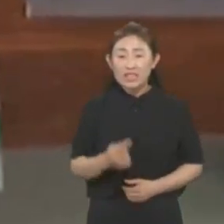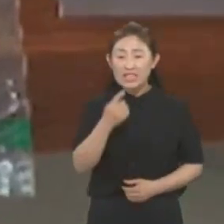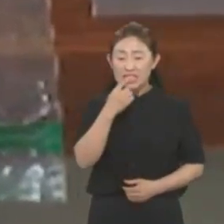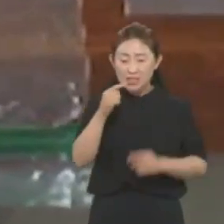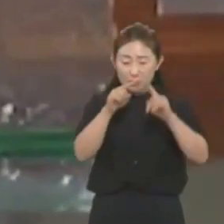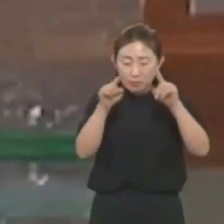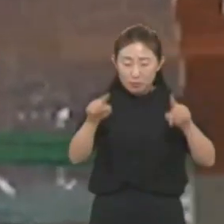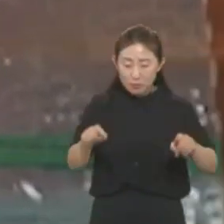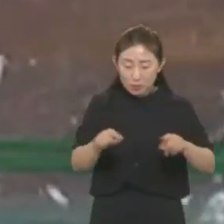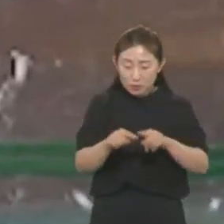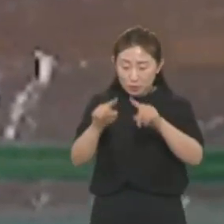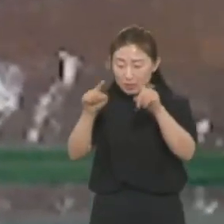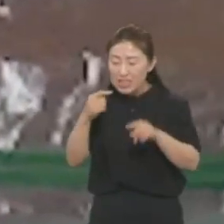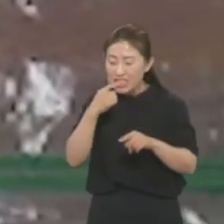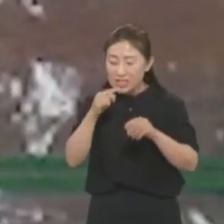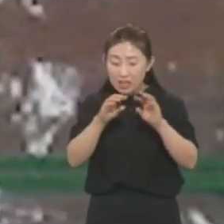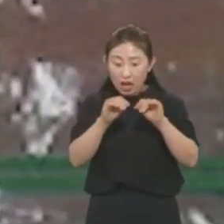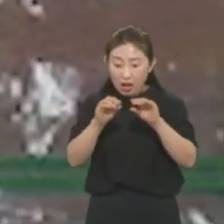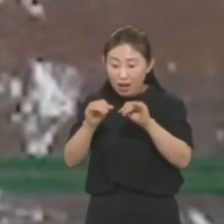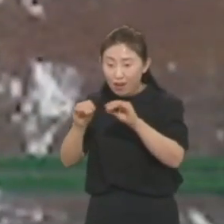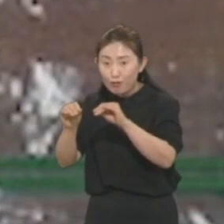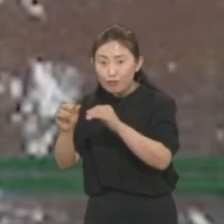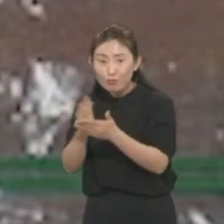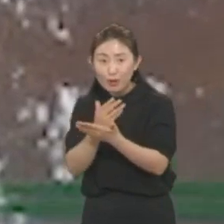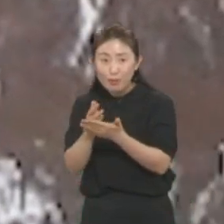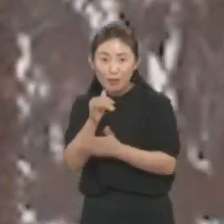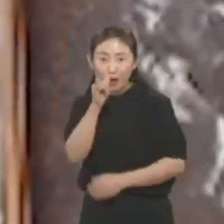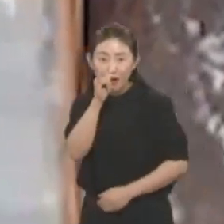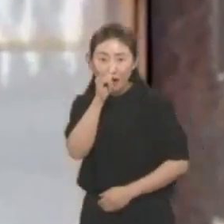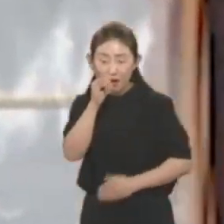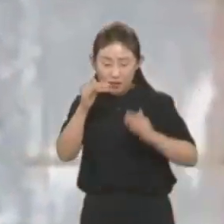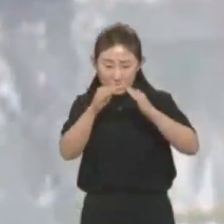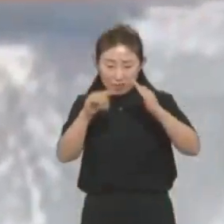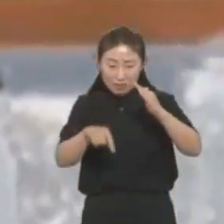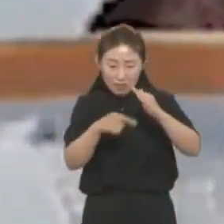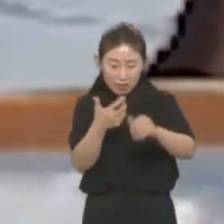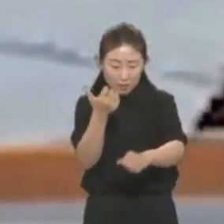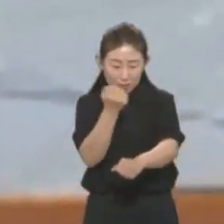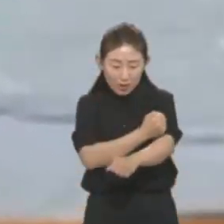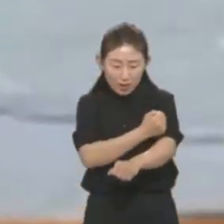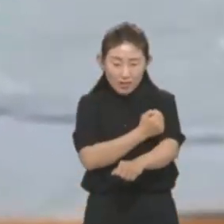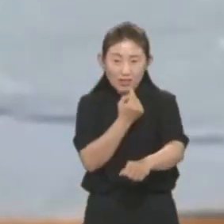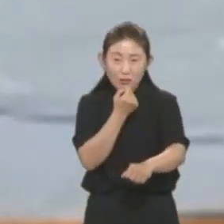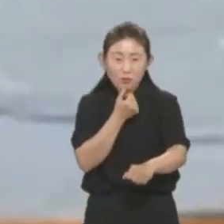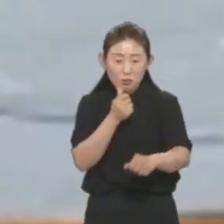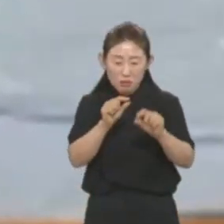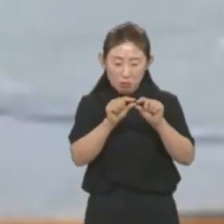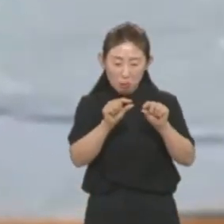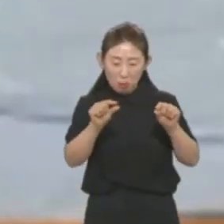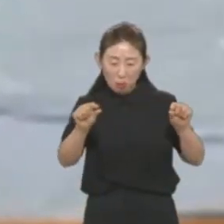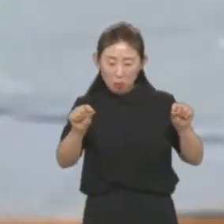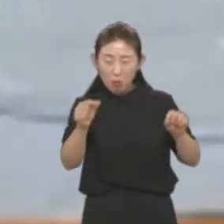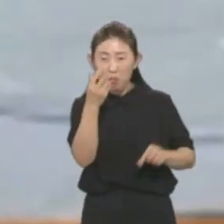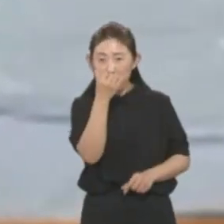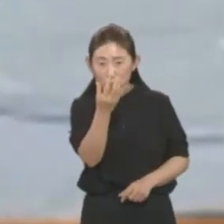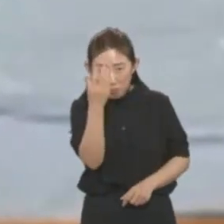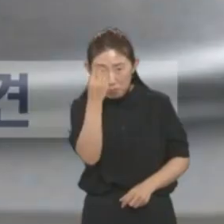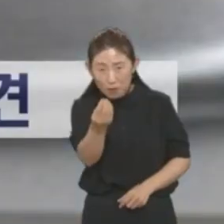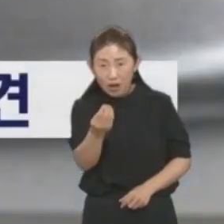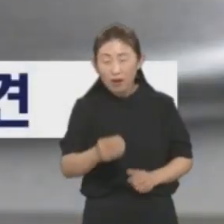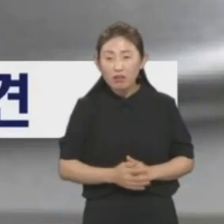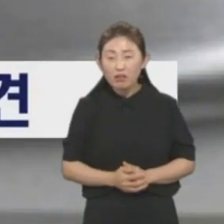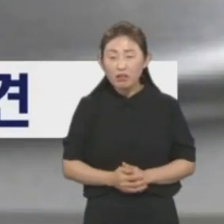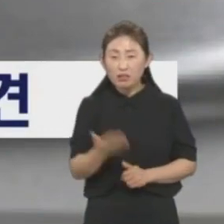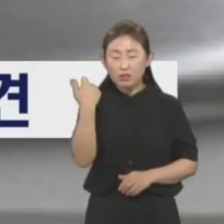봉투마다 하얀 가루가 가득 담겨 소분돼 있습니다 집안에선 마약 투약에 사용되는 작은 주사기도 발견됐습니다